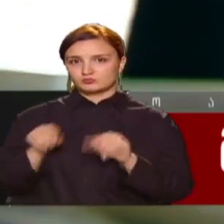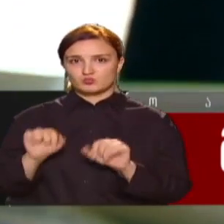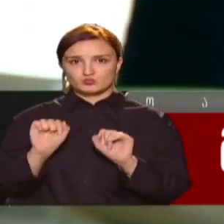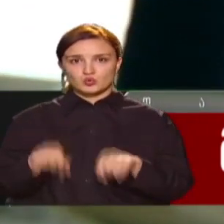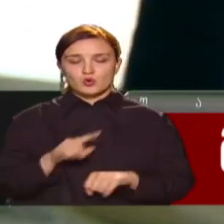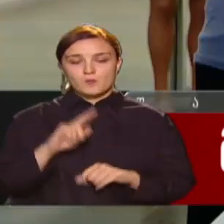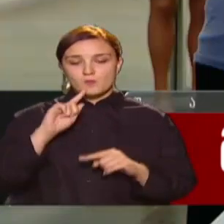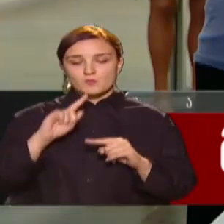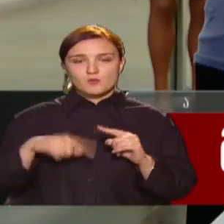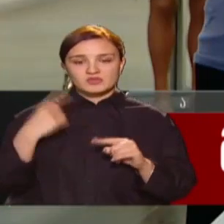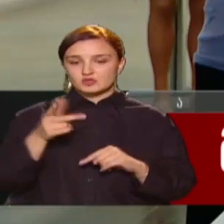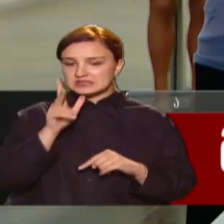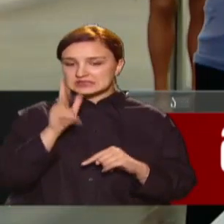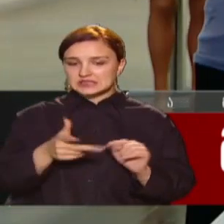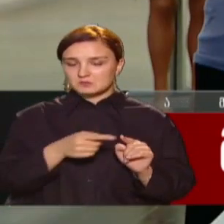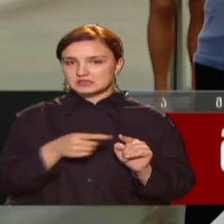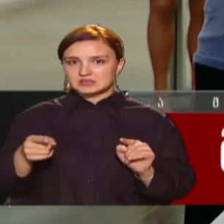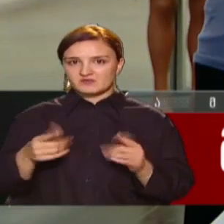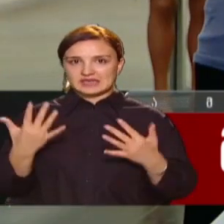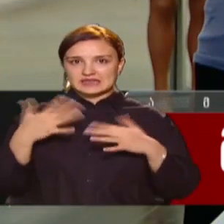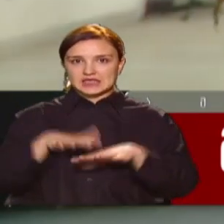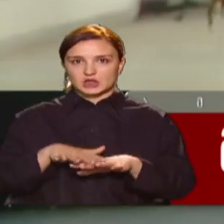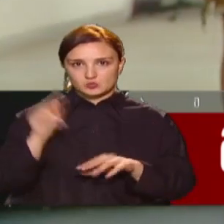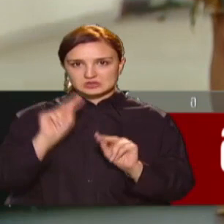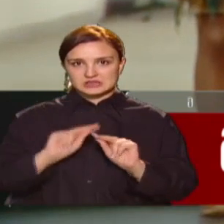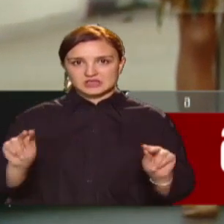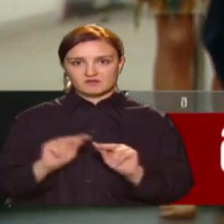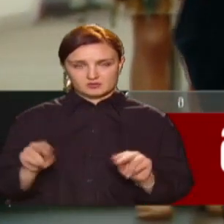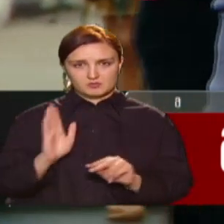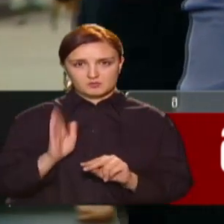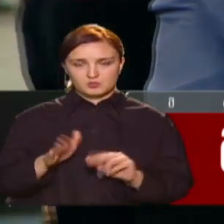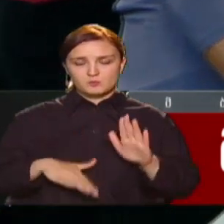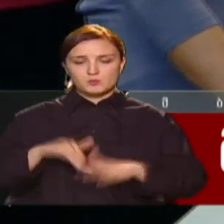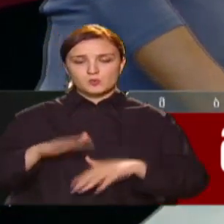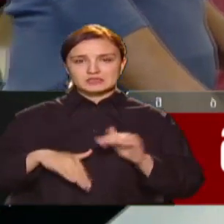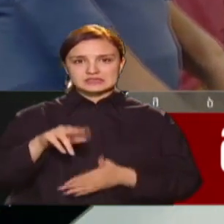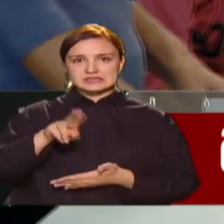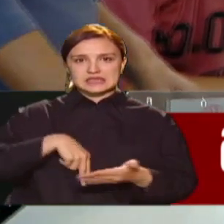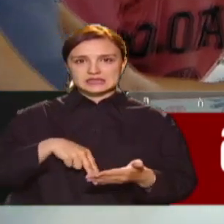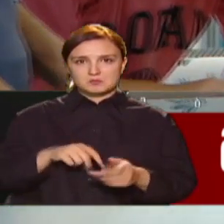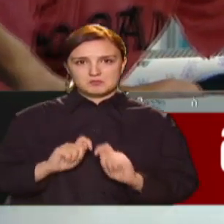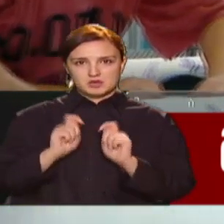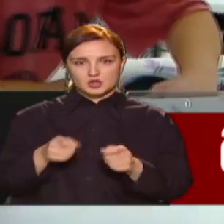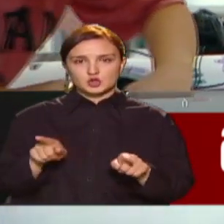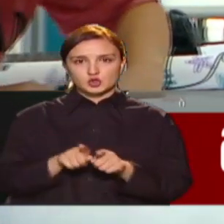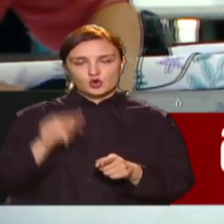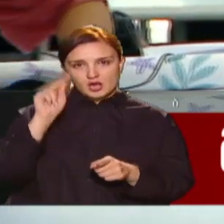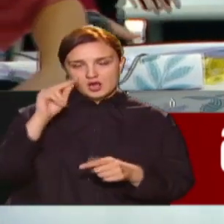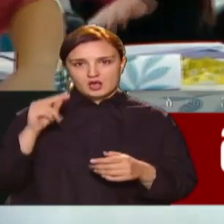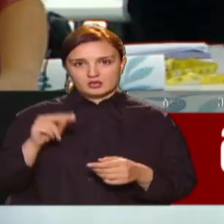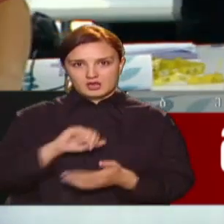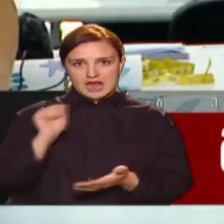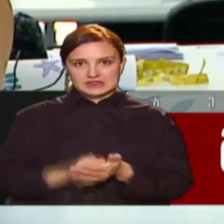მოსწავლეები მომდევნო 3 წლის განმავლობაში ინტეგრირებულ სწავლებას გაივლიან და პროფესიულ სერტიფიკატთან ერთად ატესტატსაც